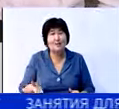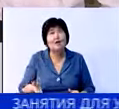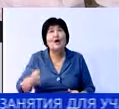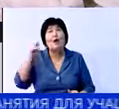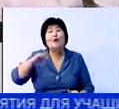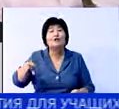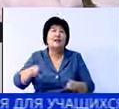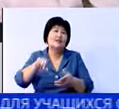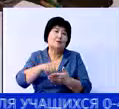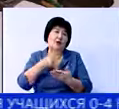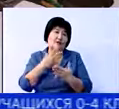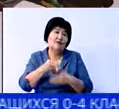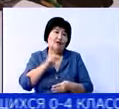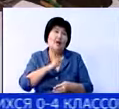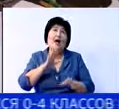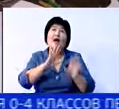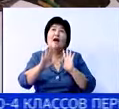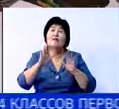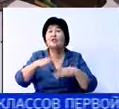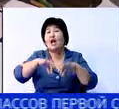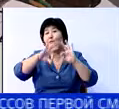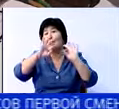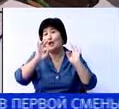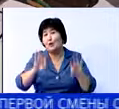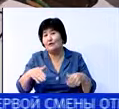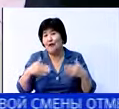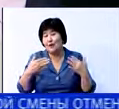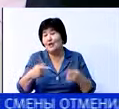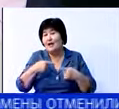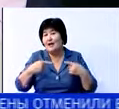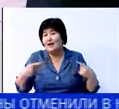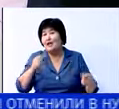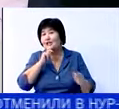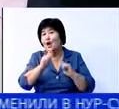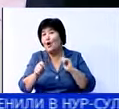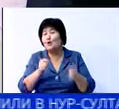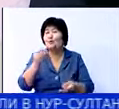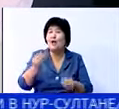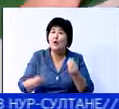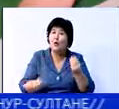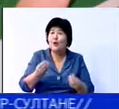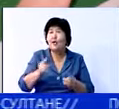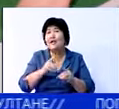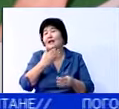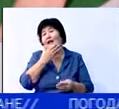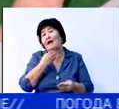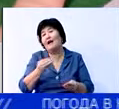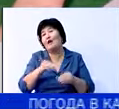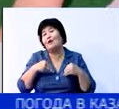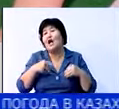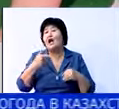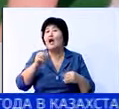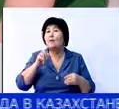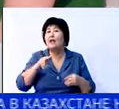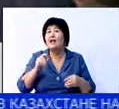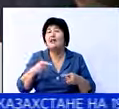Школьники также представили свои работы на выставке прикладного искусства. Различные сувениры, игрушки, яркие украшения, гобелены